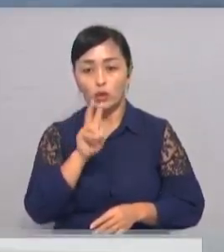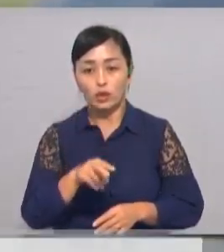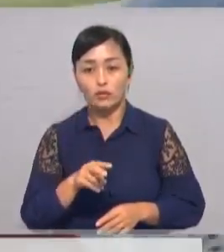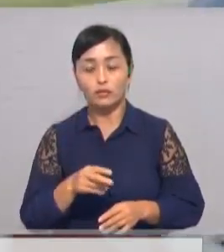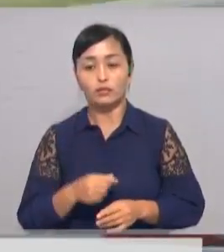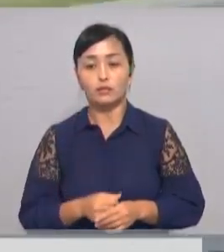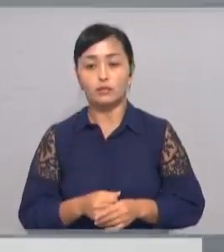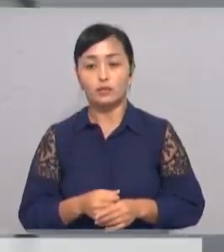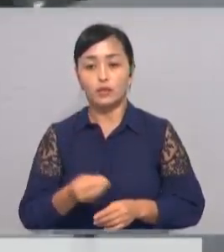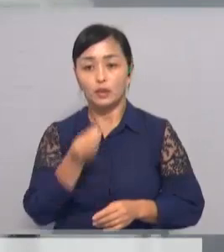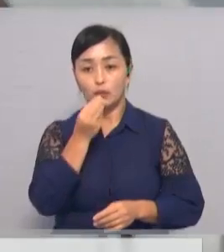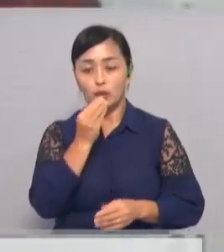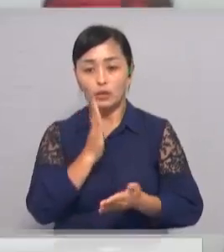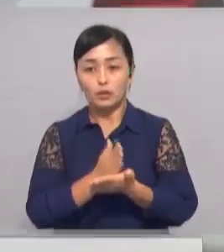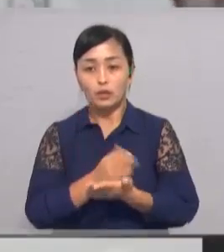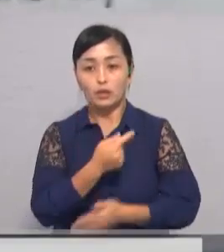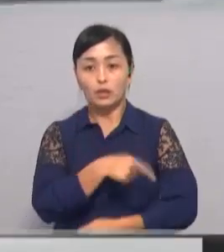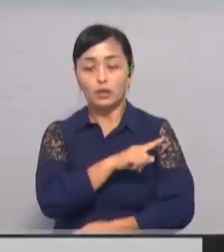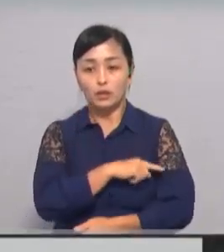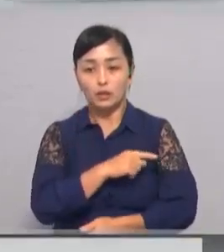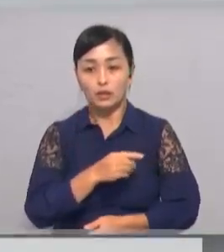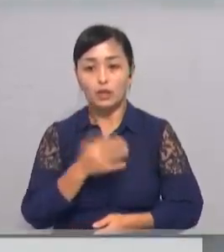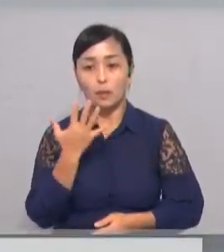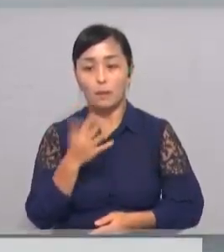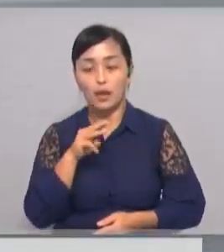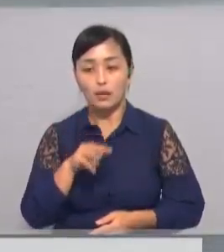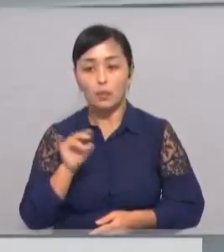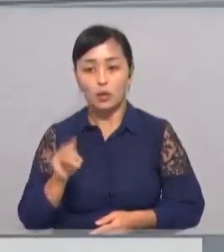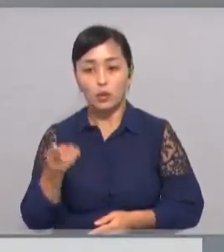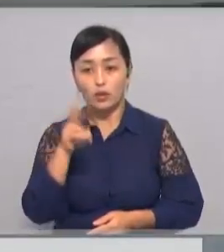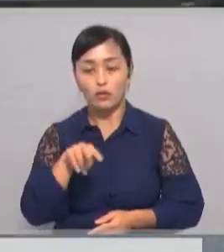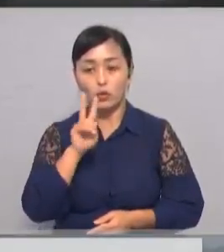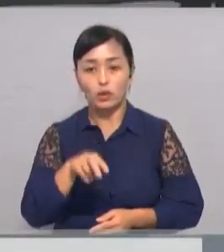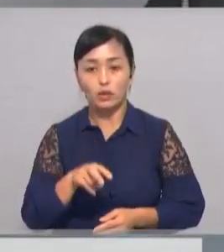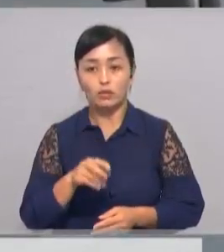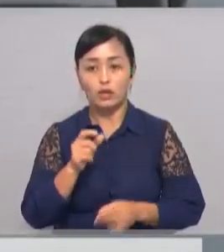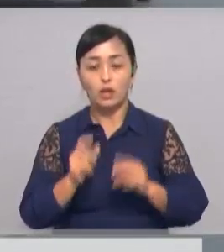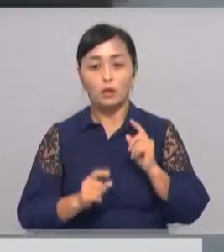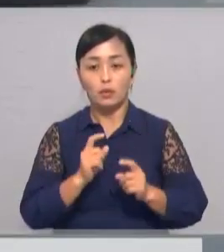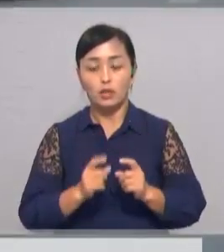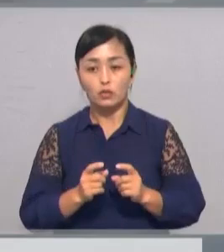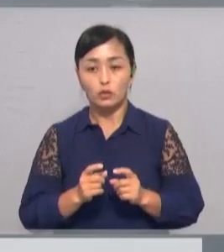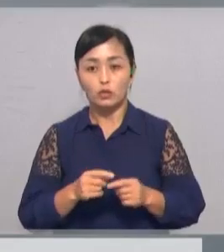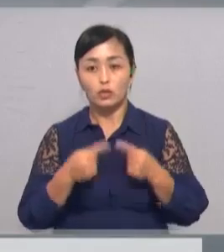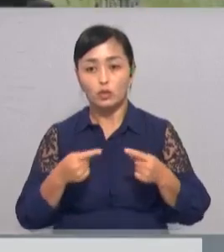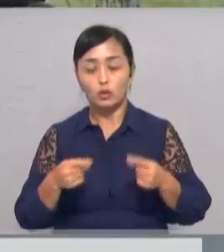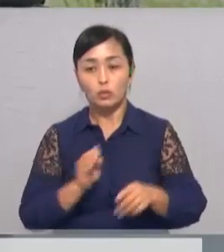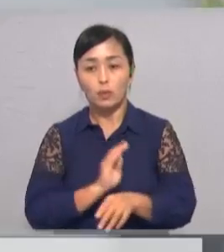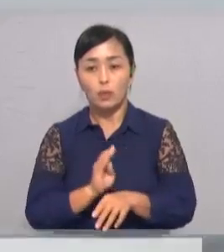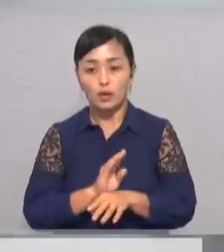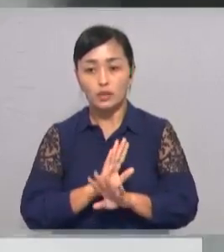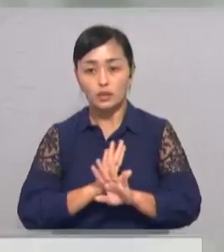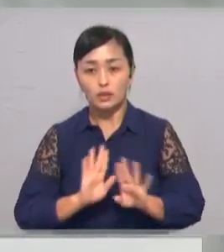миллионов долларов, фармацевтические продукты на сумму 5 миллионов долларов, производство готовых изделий, кроме машины и оборудования, на